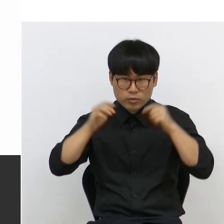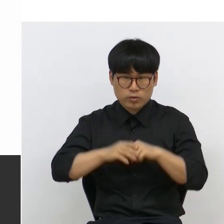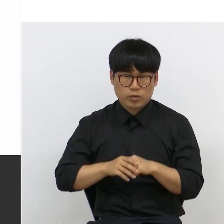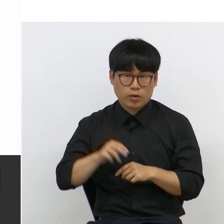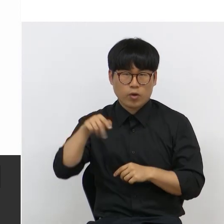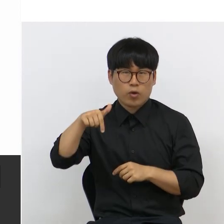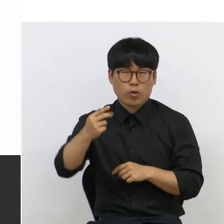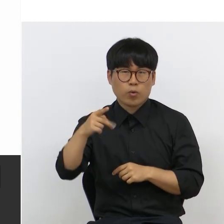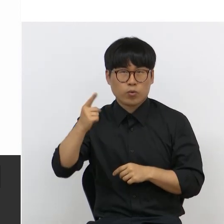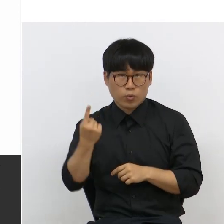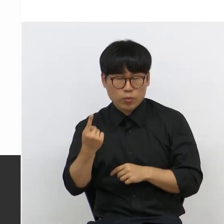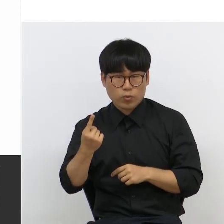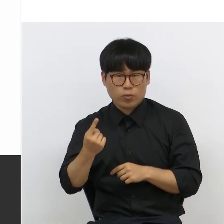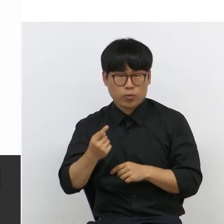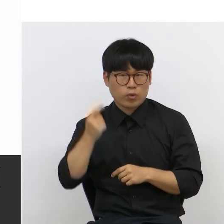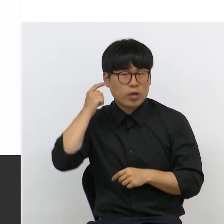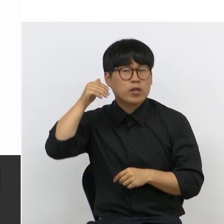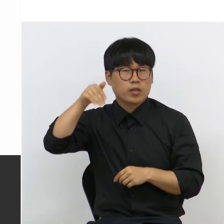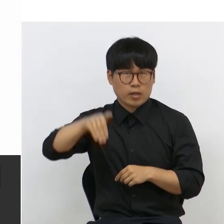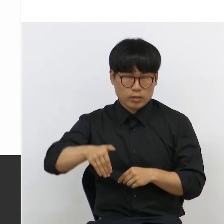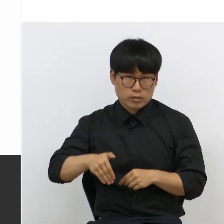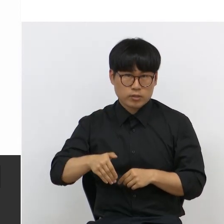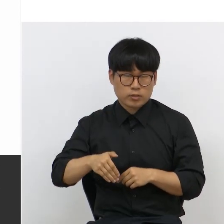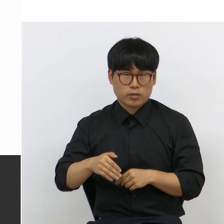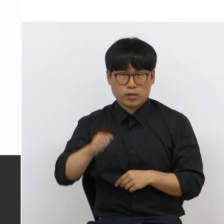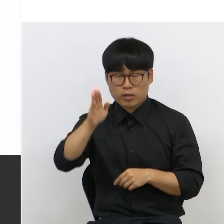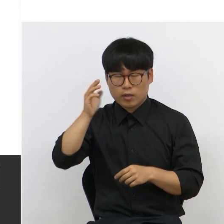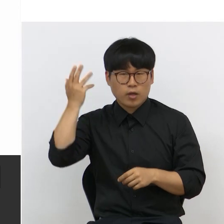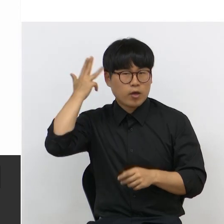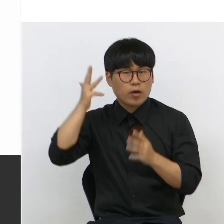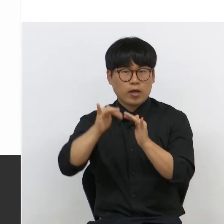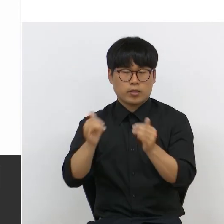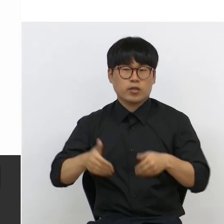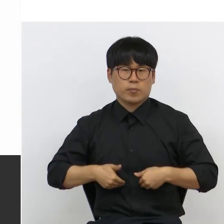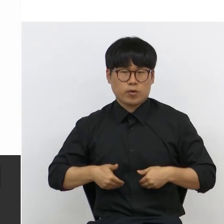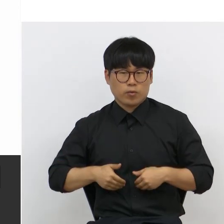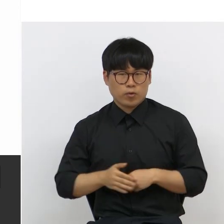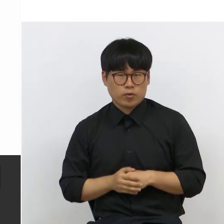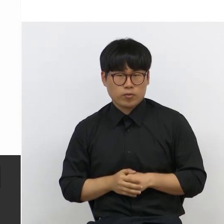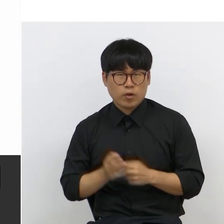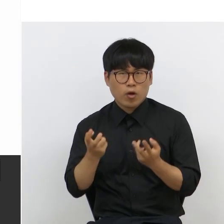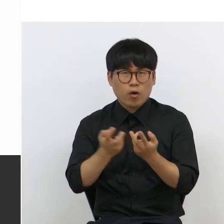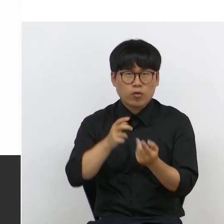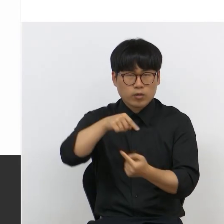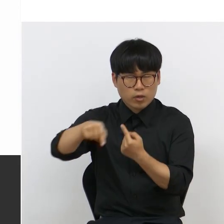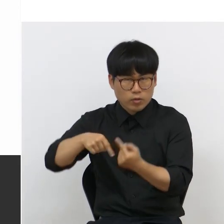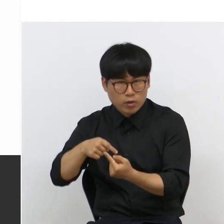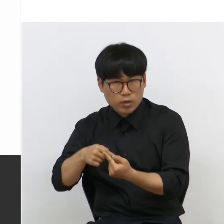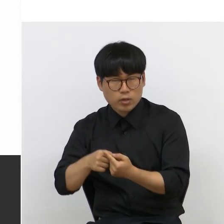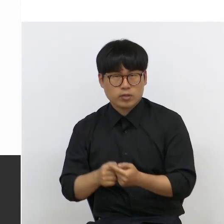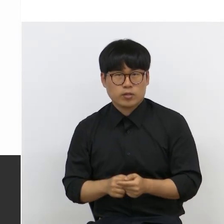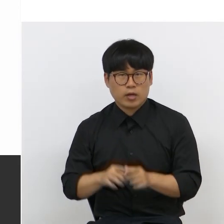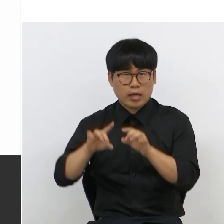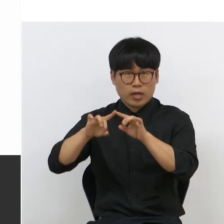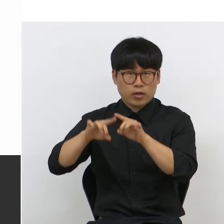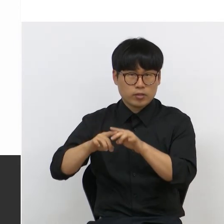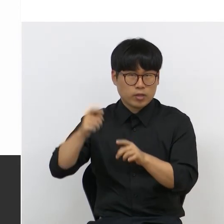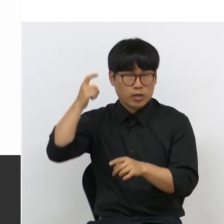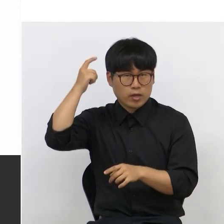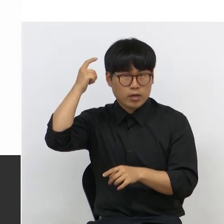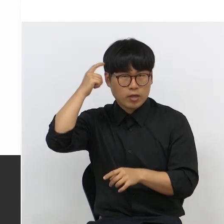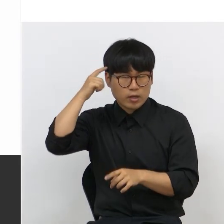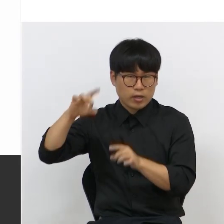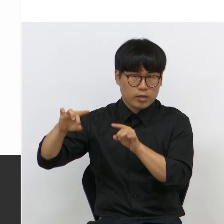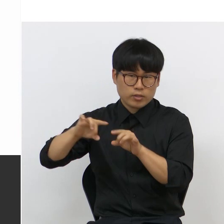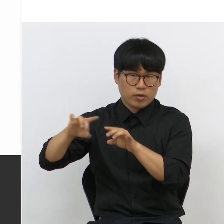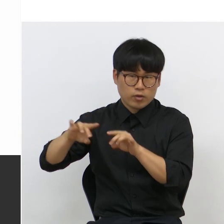강조를 하고요. 고도 난청 환자한테 필요하게 됩니다. 인공화호는 어떻게 작동하느냐, 물론 전류가 신경을 자극하는, 우리가 보통